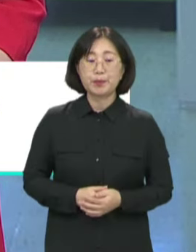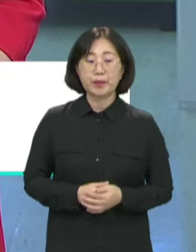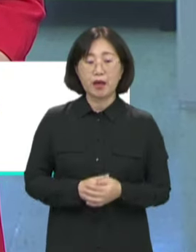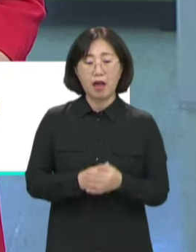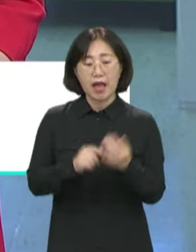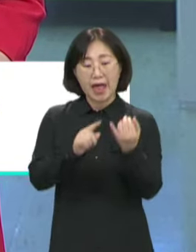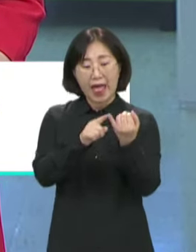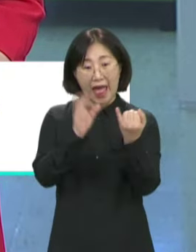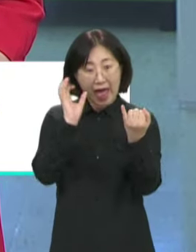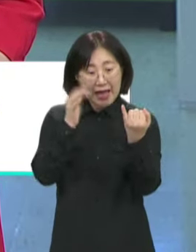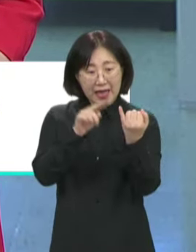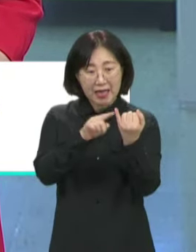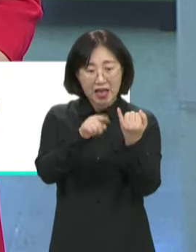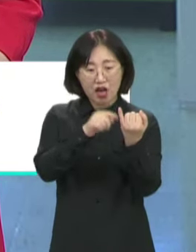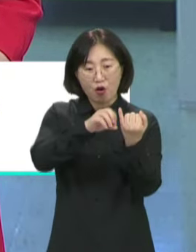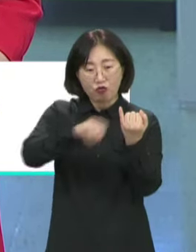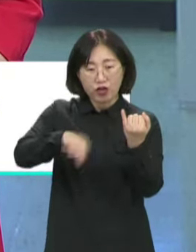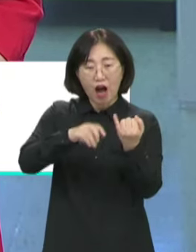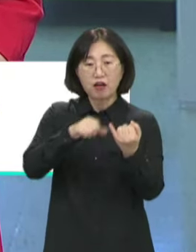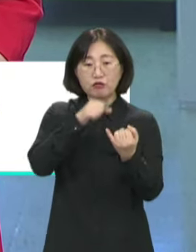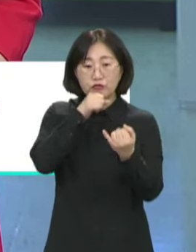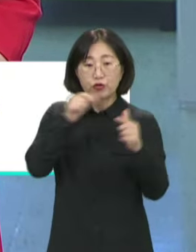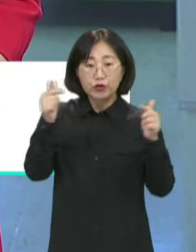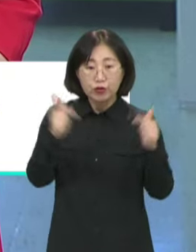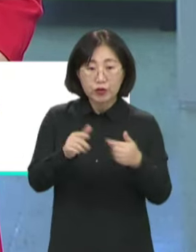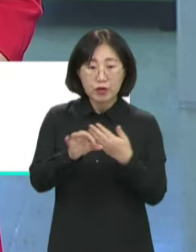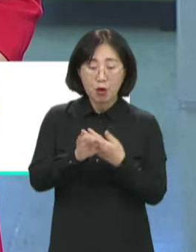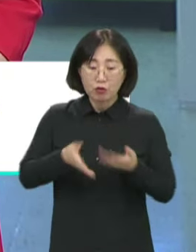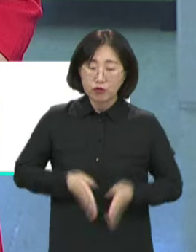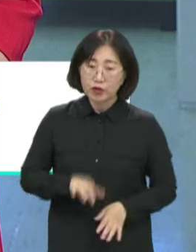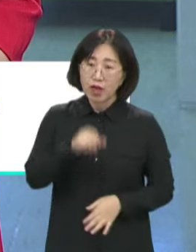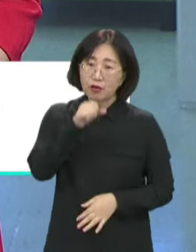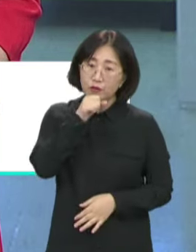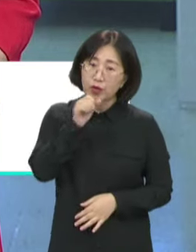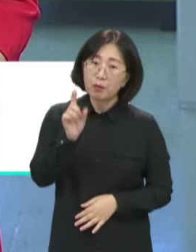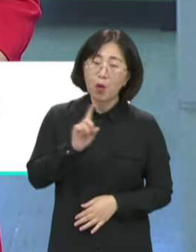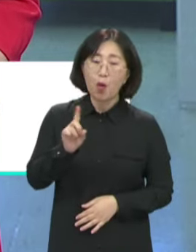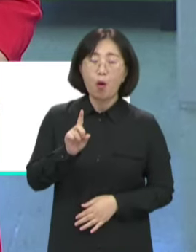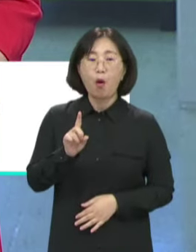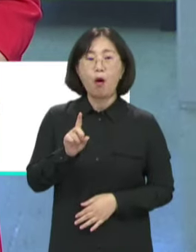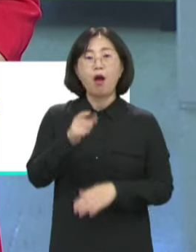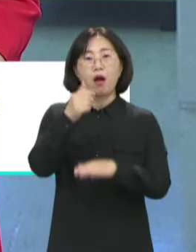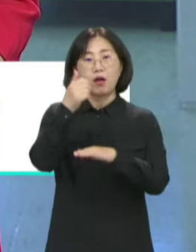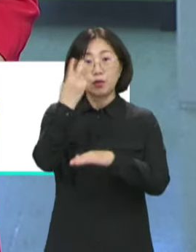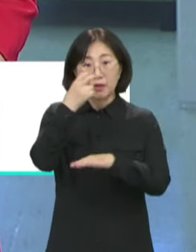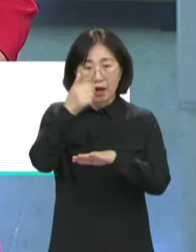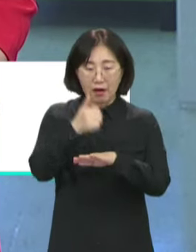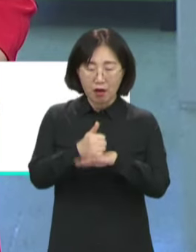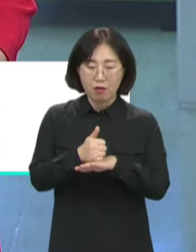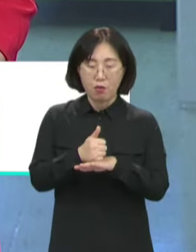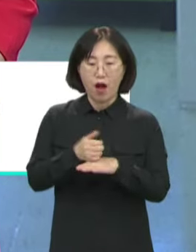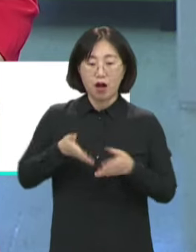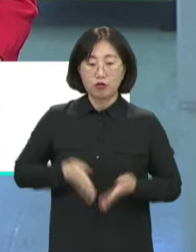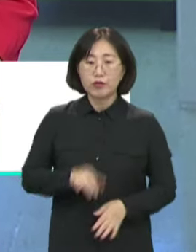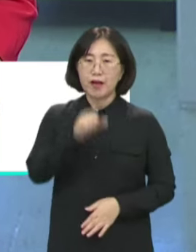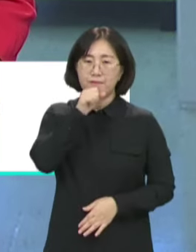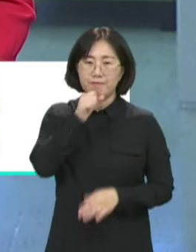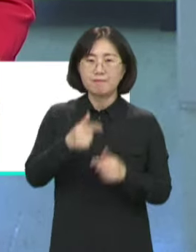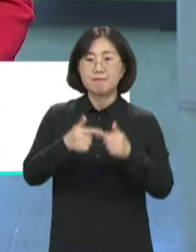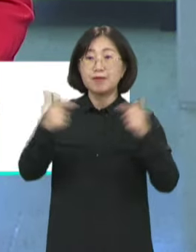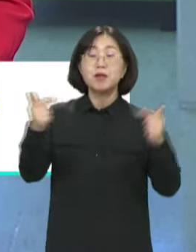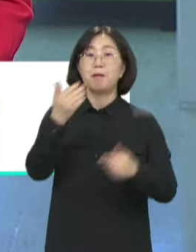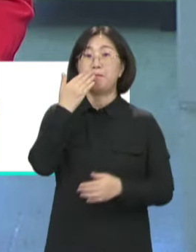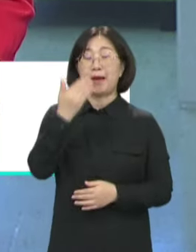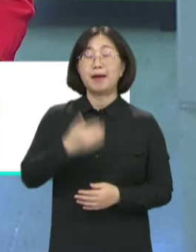증가에 얼마나 도움이 될 수 있을지 전국 최초로 계산해봤더니 출산율을 크게 높일 수 있는 것으로 나타났습니다. 양정진